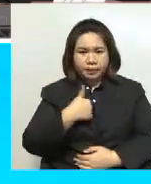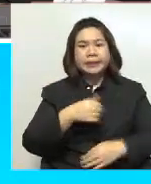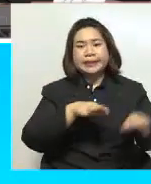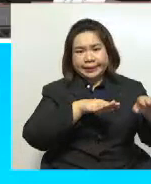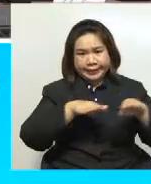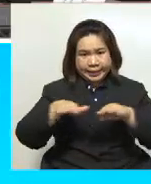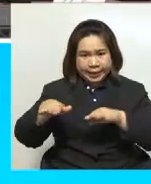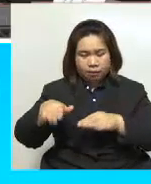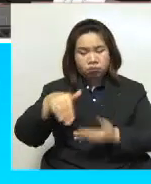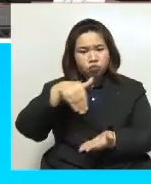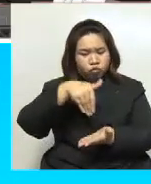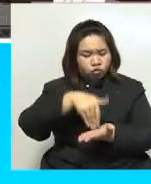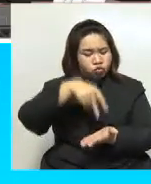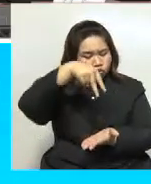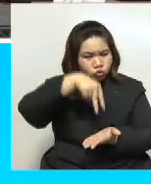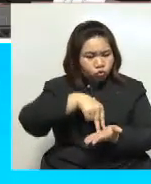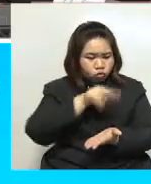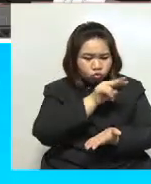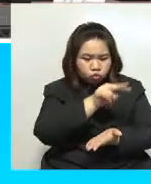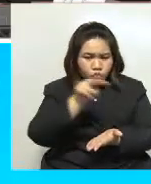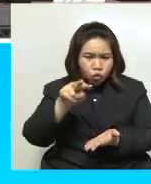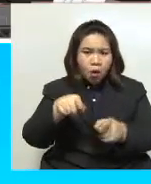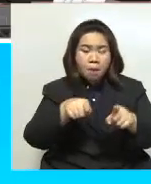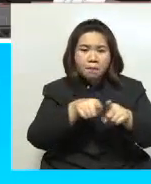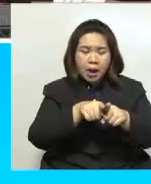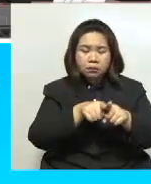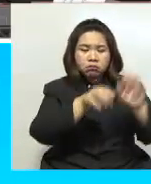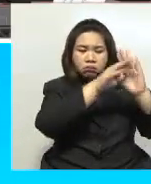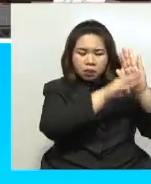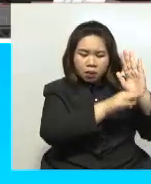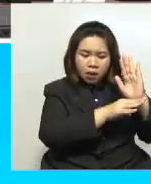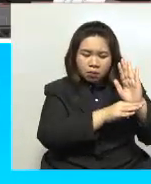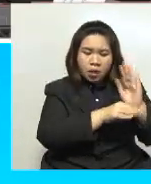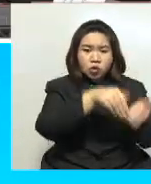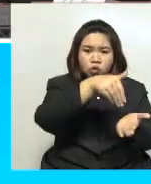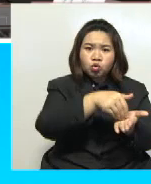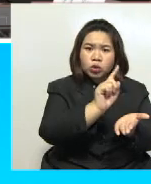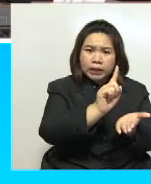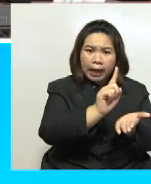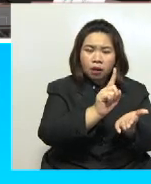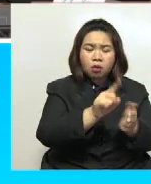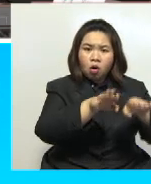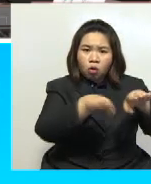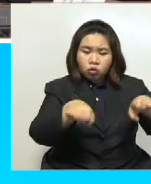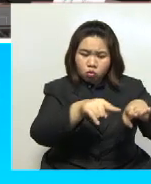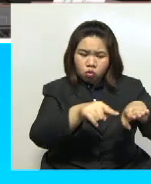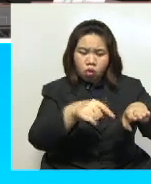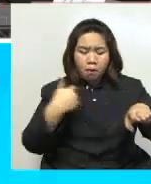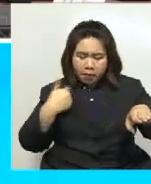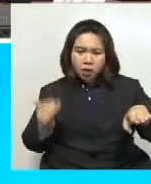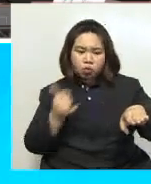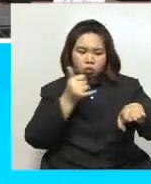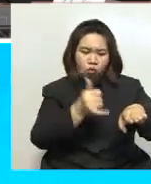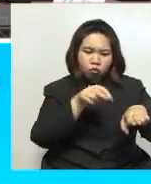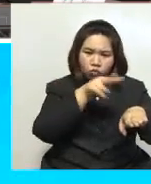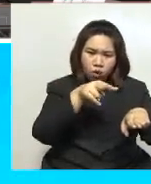นไปดูทุกเส้นทางที่มีการกล่าวถึงเนี่ยแล้วก็เริ่มไปดูตั้งแต่เวลารถ